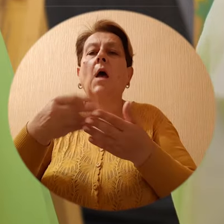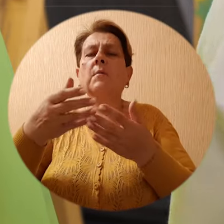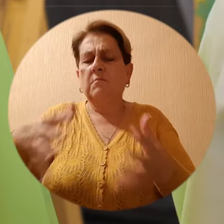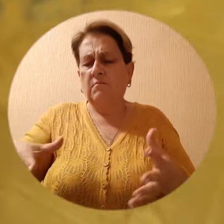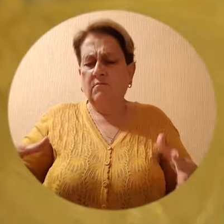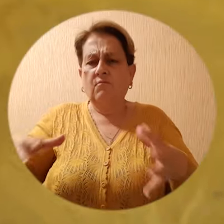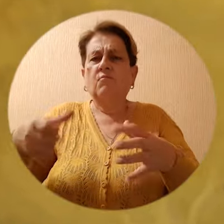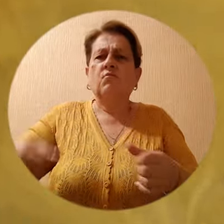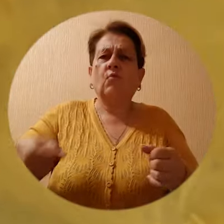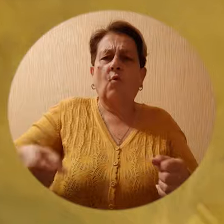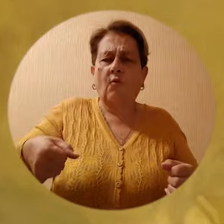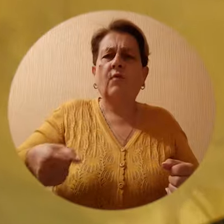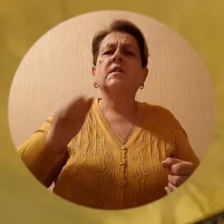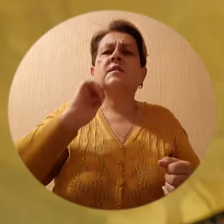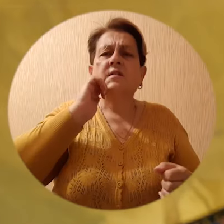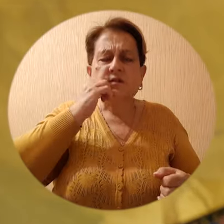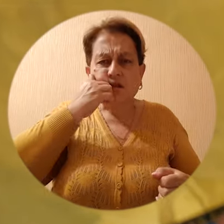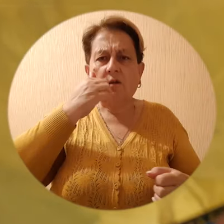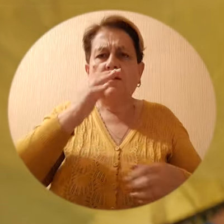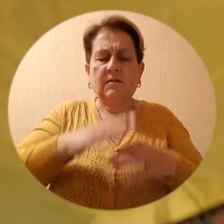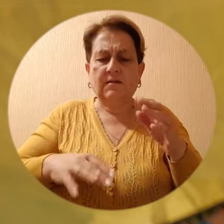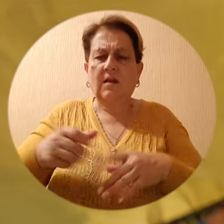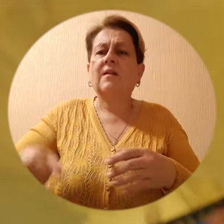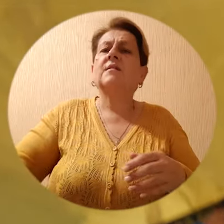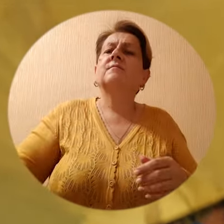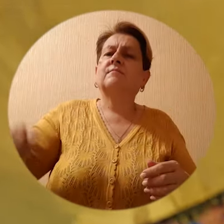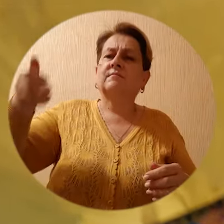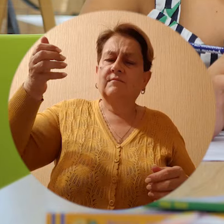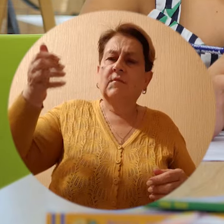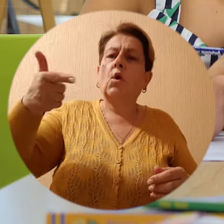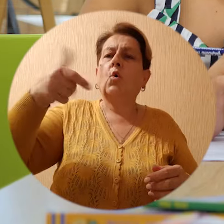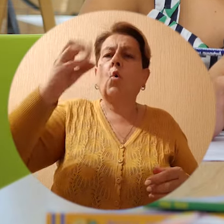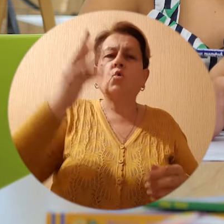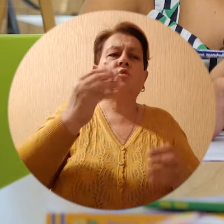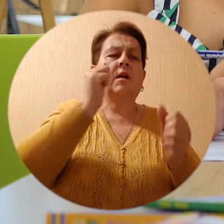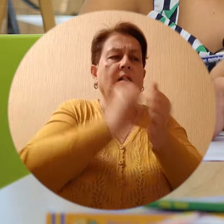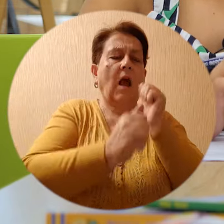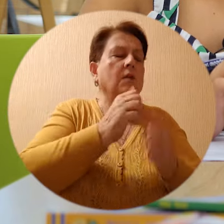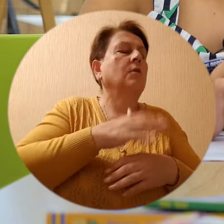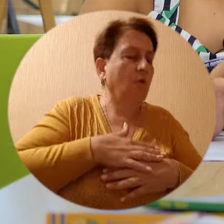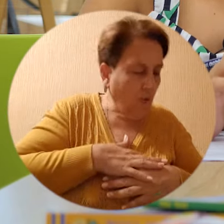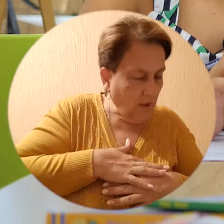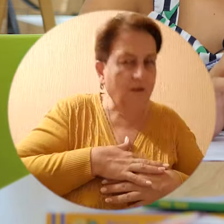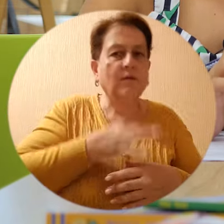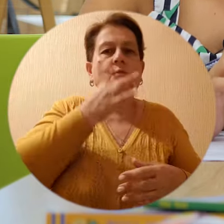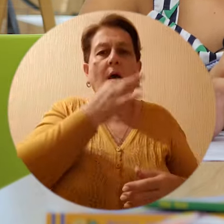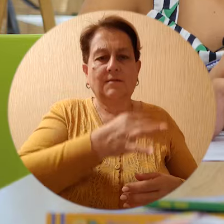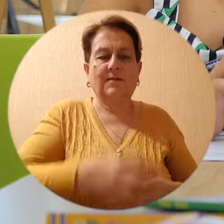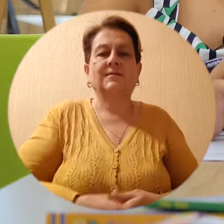դրամներով լի մի կողով, ծերունին ձերքը վեր բարձրացրեց գորշ քարին, խոնարհվեց ու